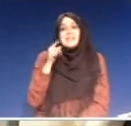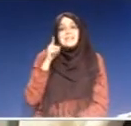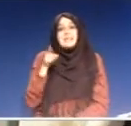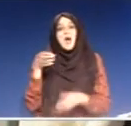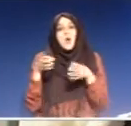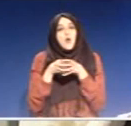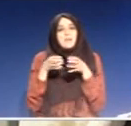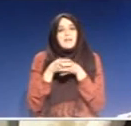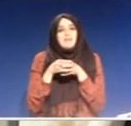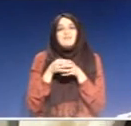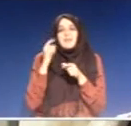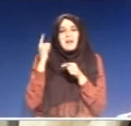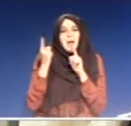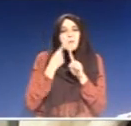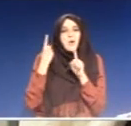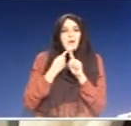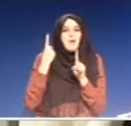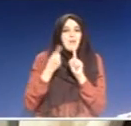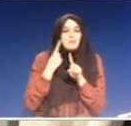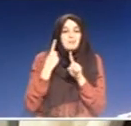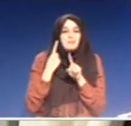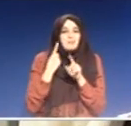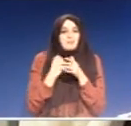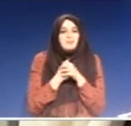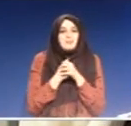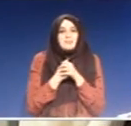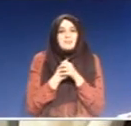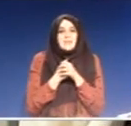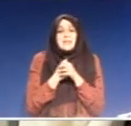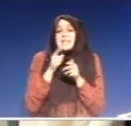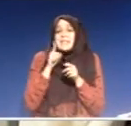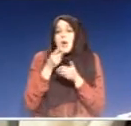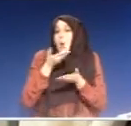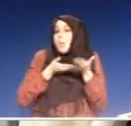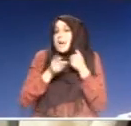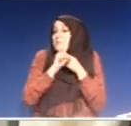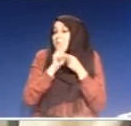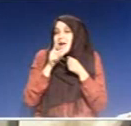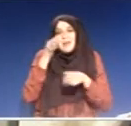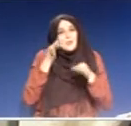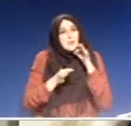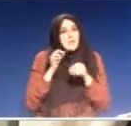اللجان ضرورية جدا، وهي ليست بديلا عن القضاء.